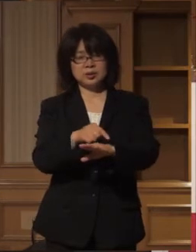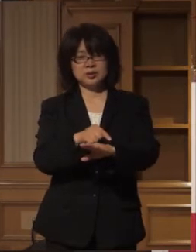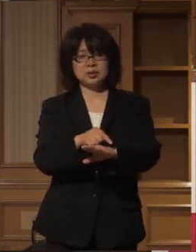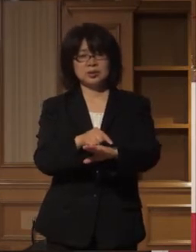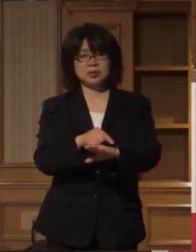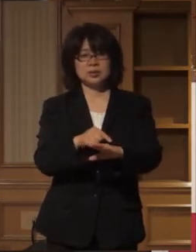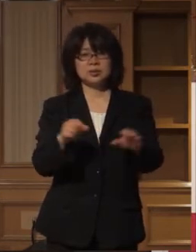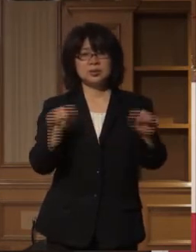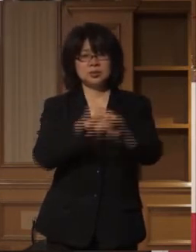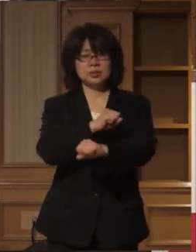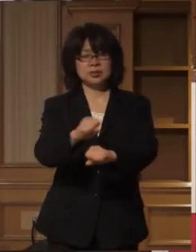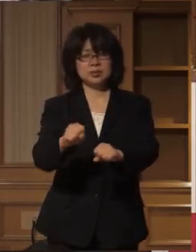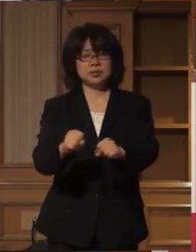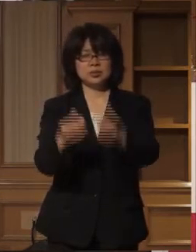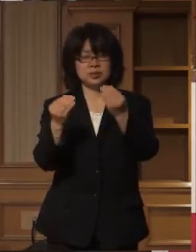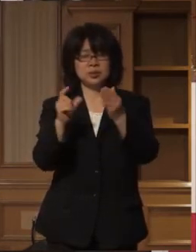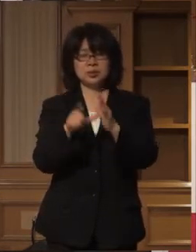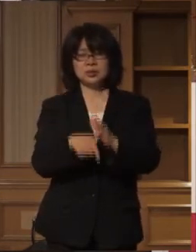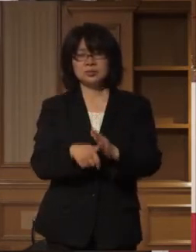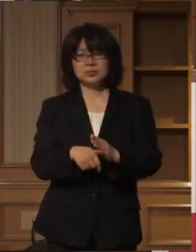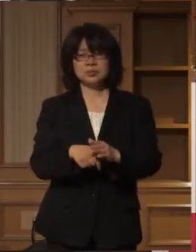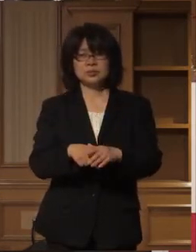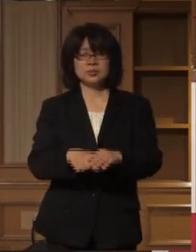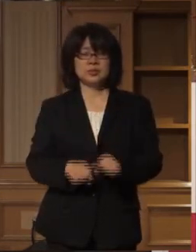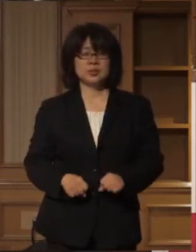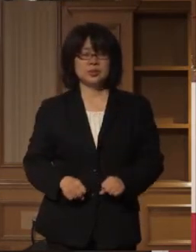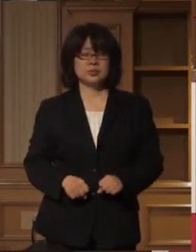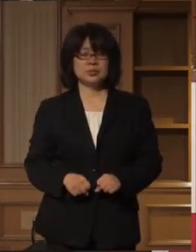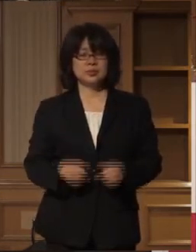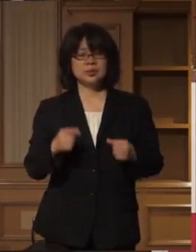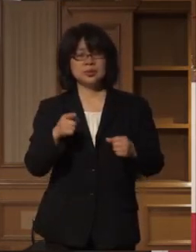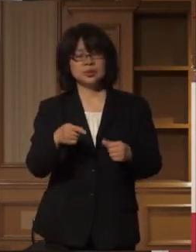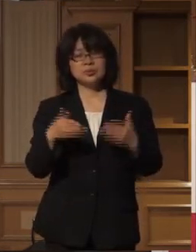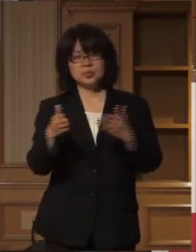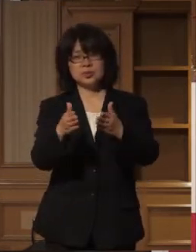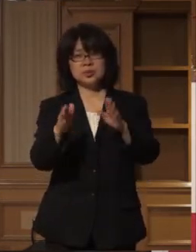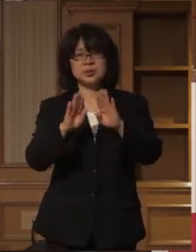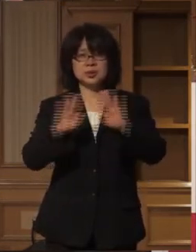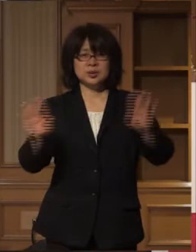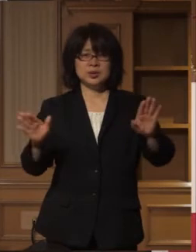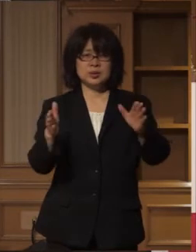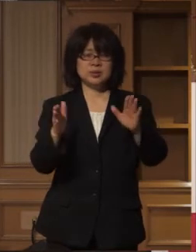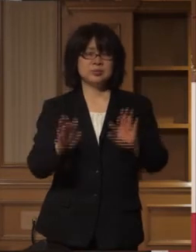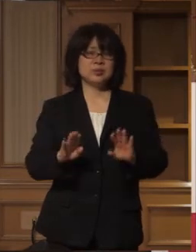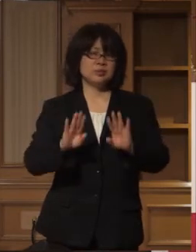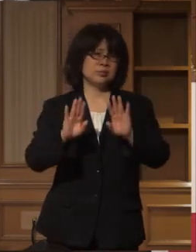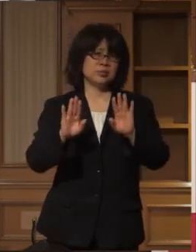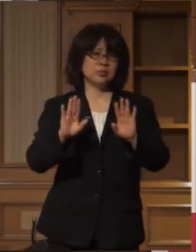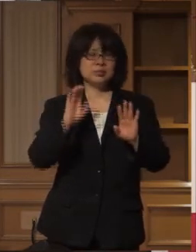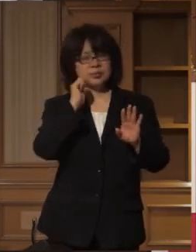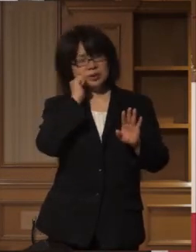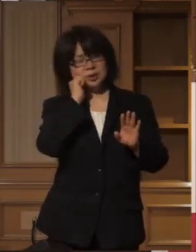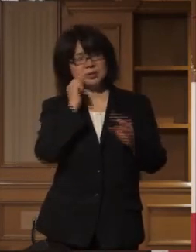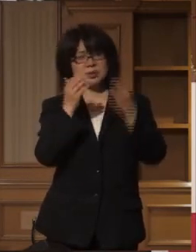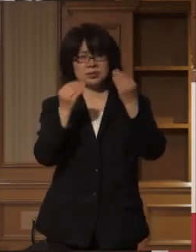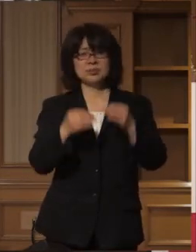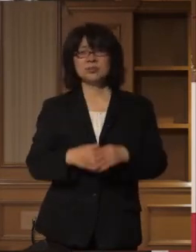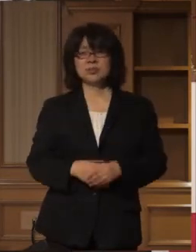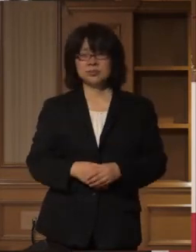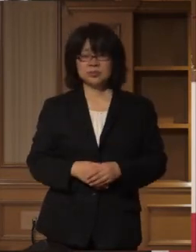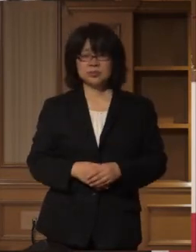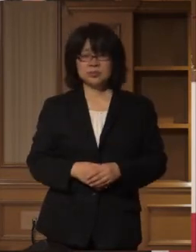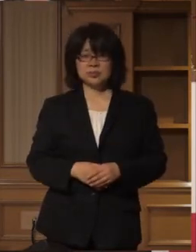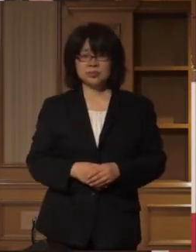は三重県の四日市四教会の牧師をしてました。でちょうど教会にですね、インドネシア